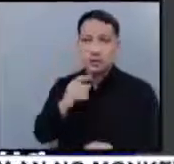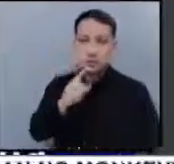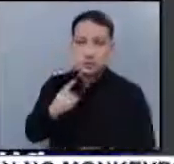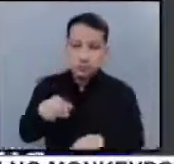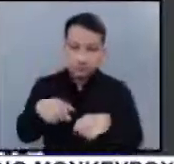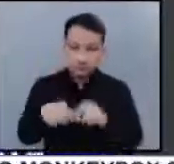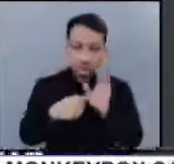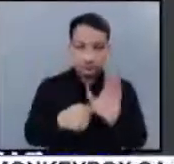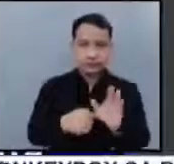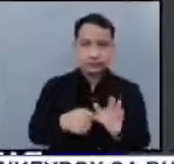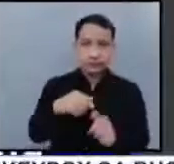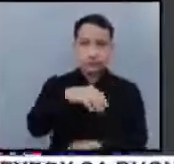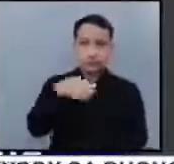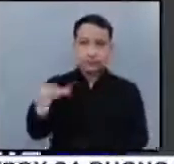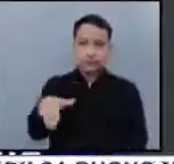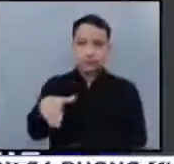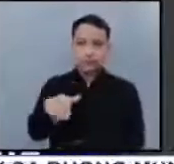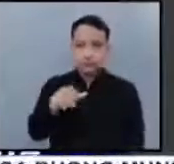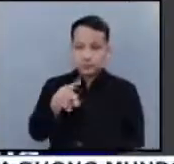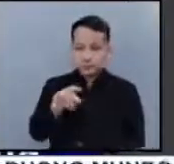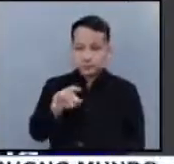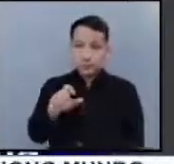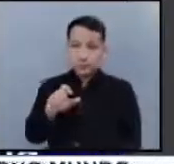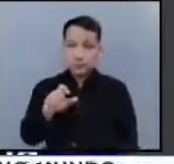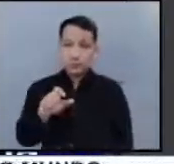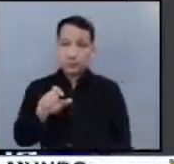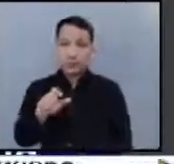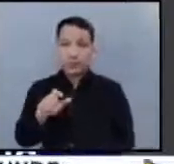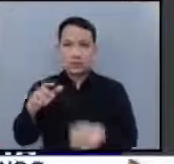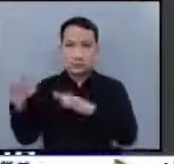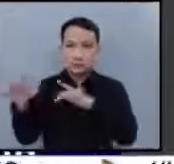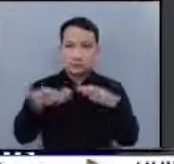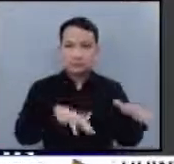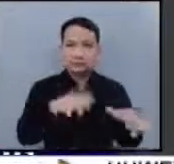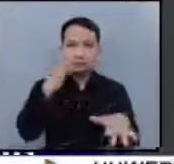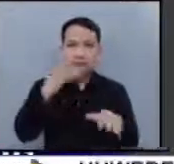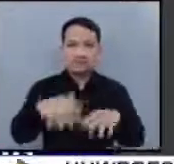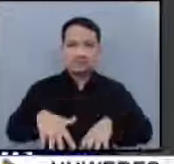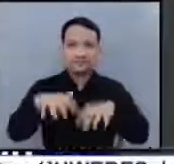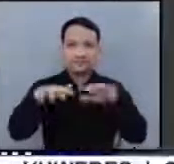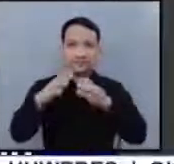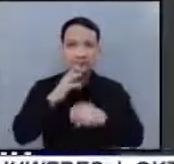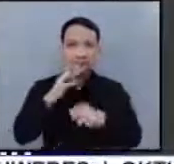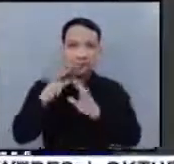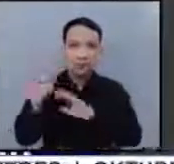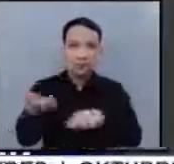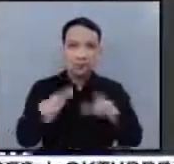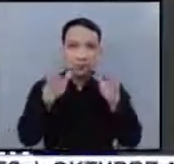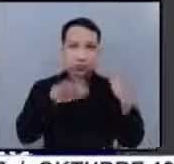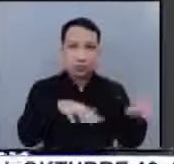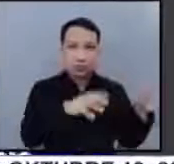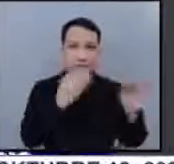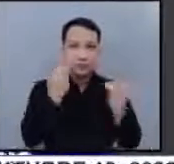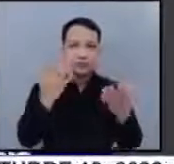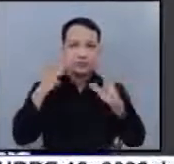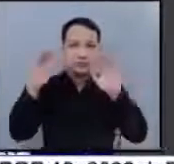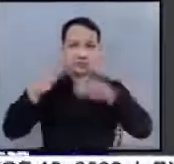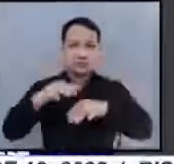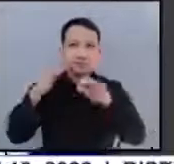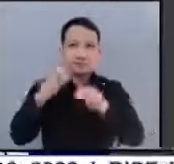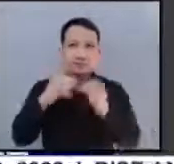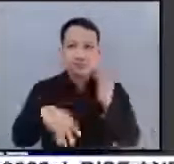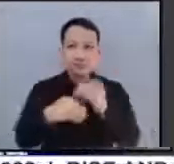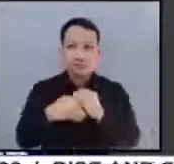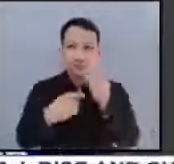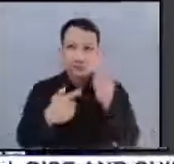sa bayan ng Alakapan ang na-wash out dahil sa malakas na daloy ng tubig, bunsod ng malakas na pag-ulan dala ng Bagyong